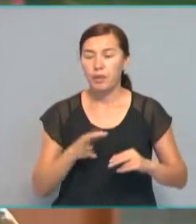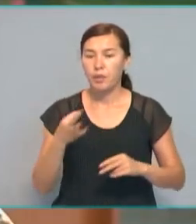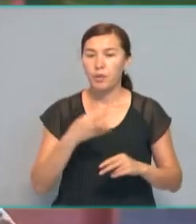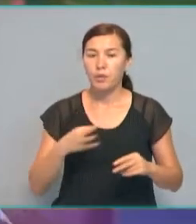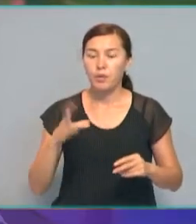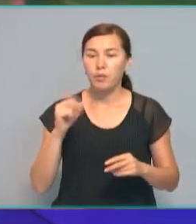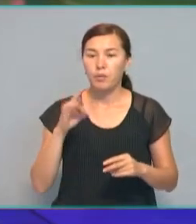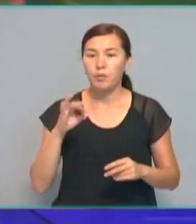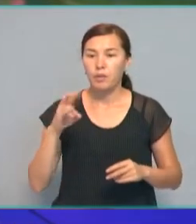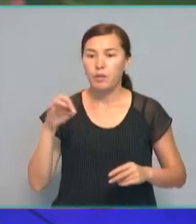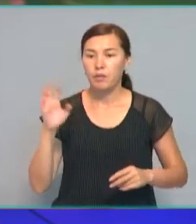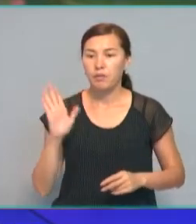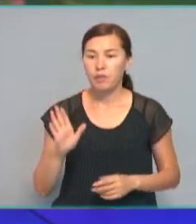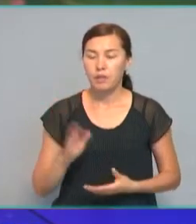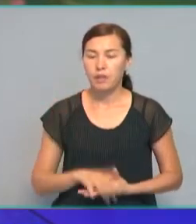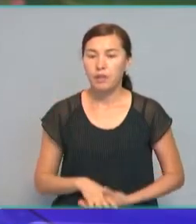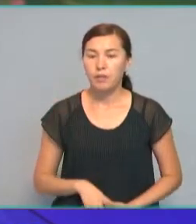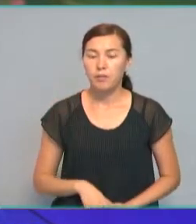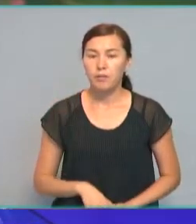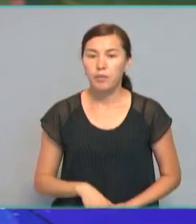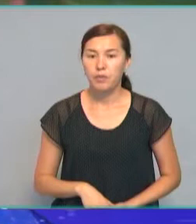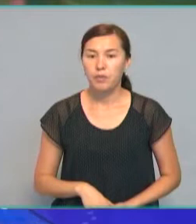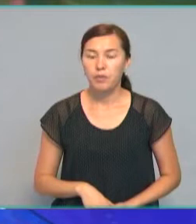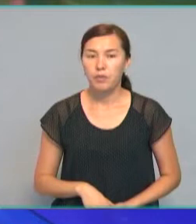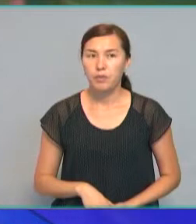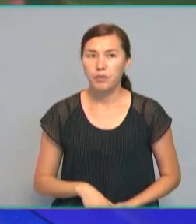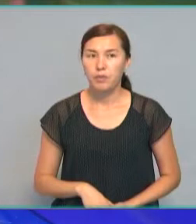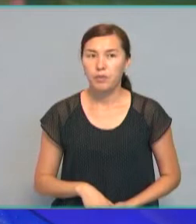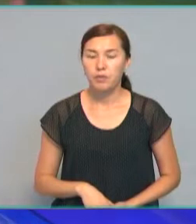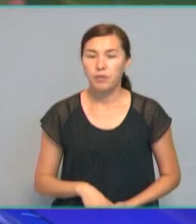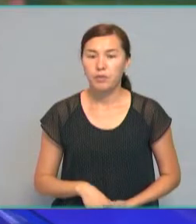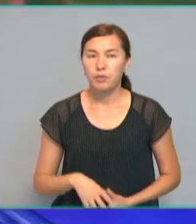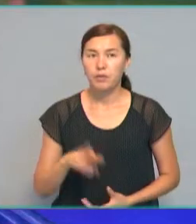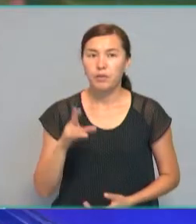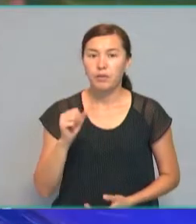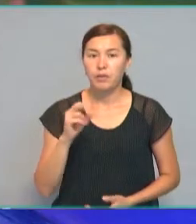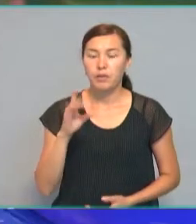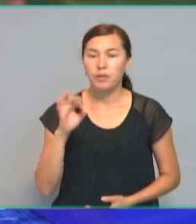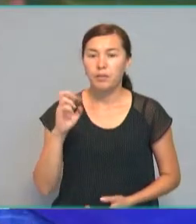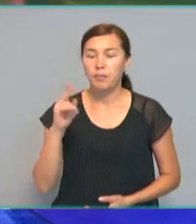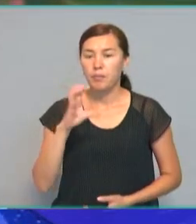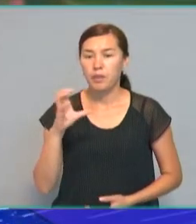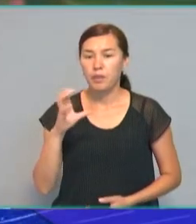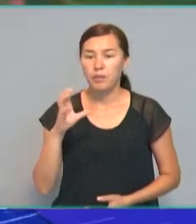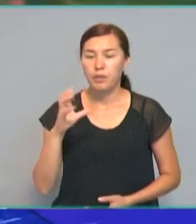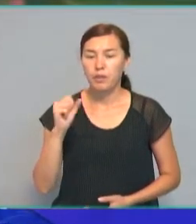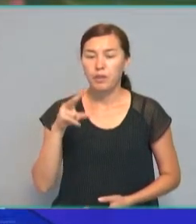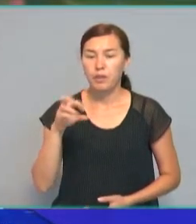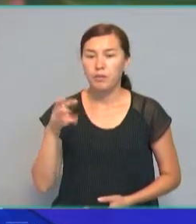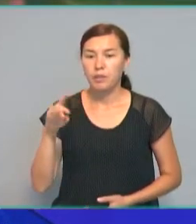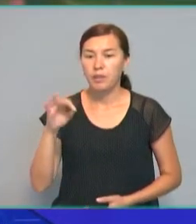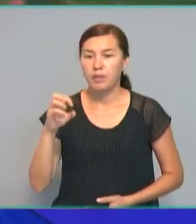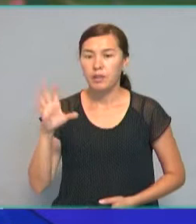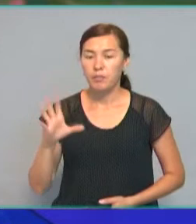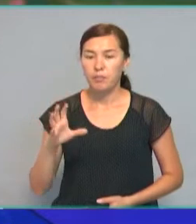облыста осы Нұралы Әбішев мәслихат депутаты 5000 теңге қаржы аударды. Сол сияқты Қайнар Аббасов, Мағауия Тұрысбеков, Алмас Салимов,